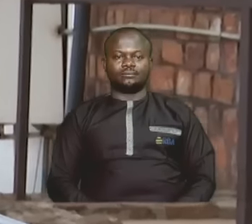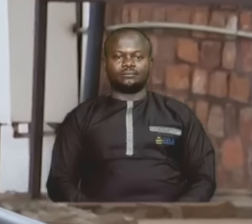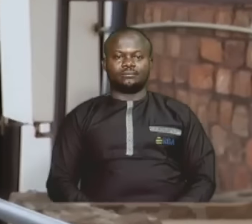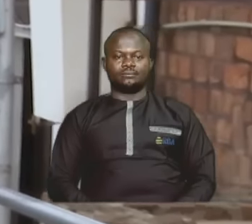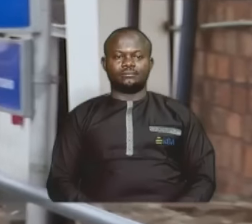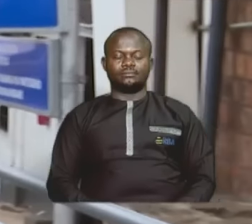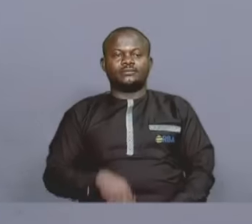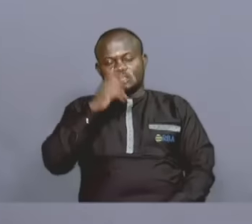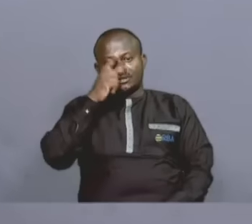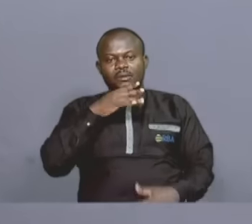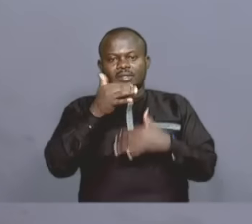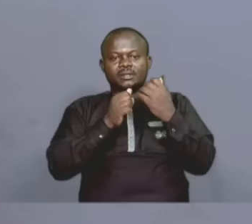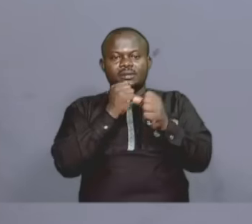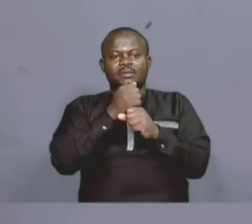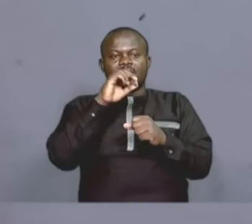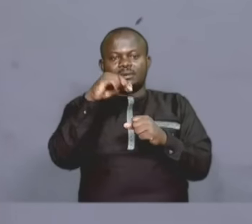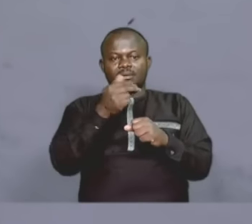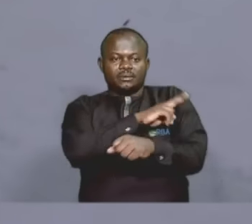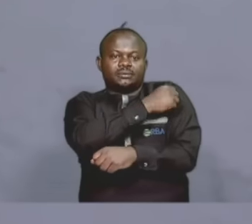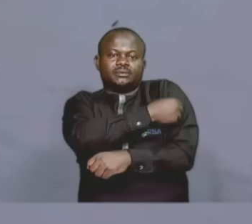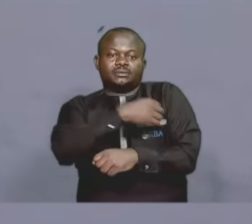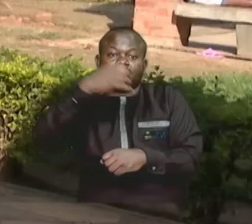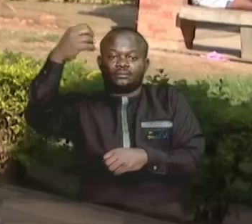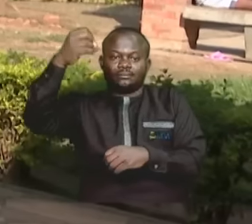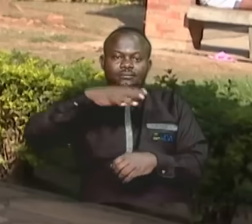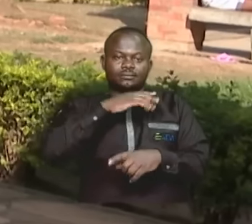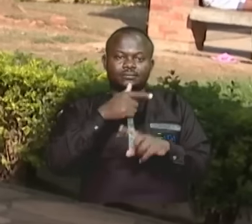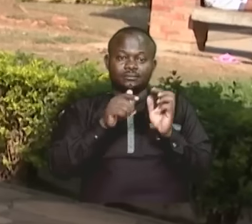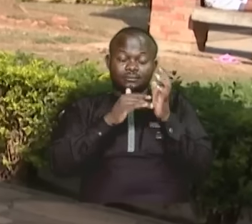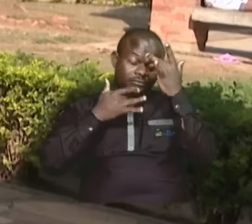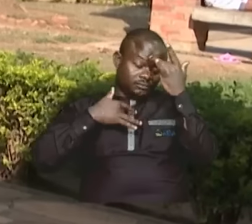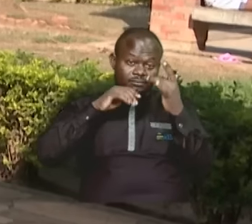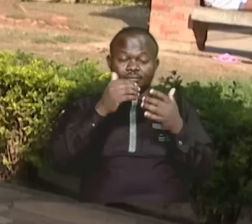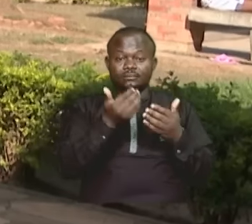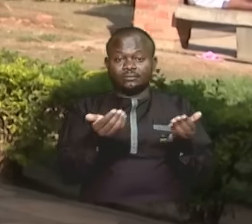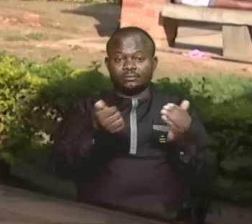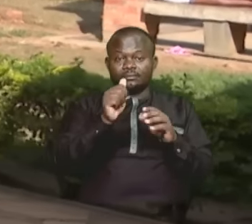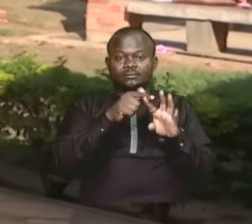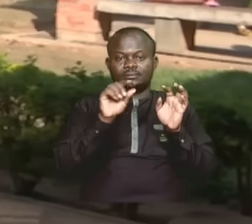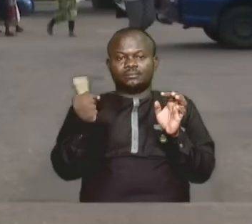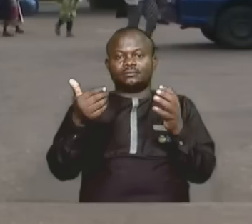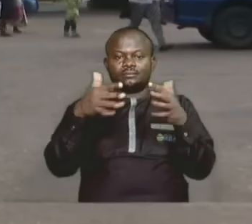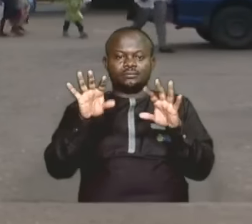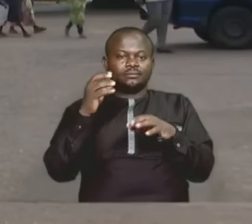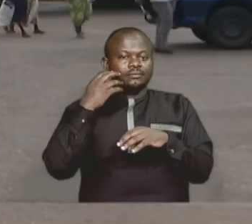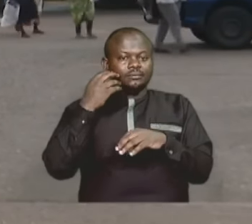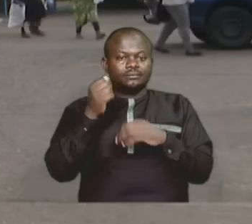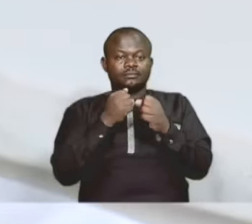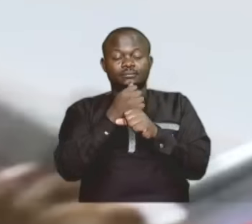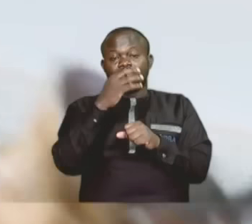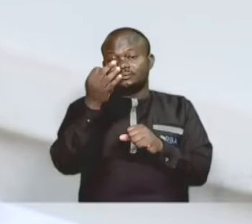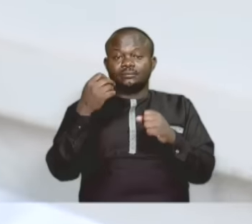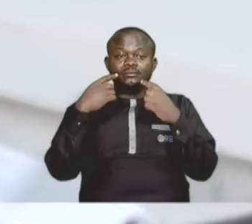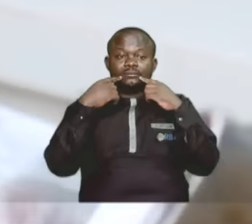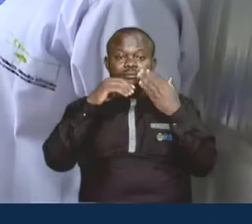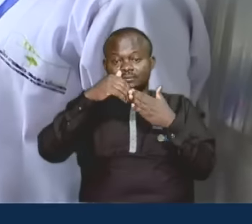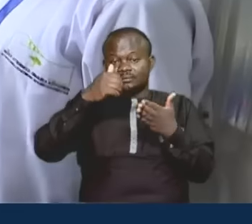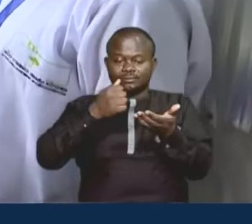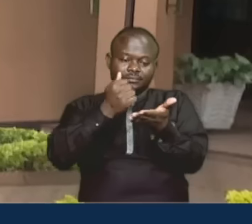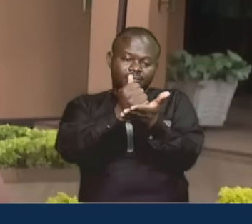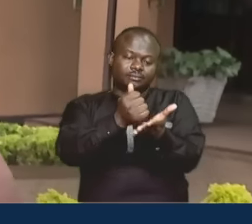Umubyeyi umaze imyaka 2 mu bitaro bya Kaminuza bya Kigali arwaje umwana we, n'undi umaze imyaka 3 mu bitaro bya Kibagabaga, bavuga ko bagobokwa n'abagira